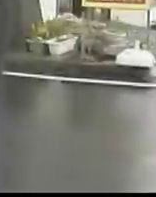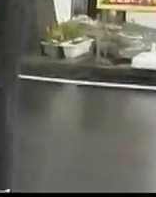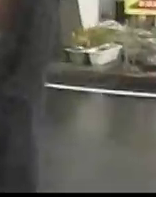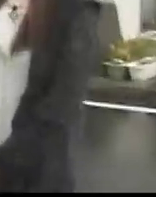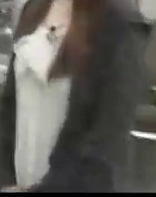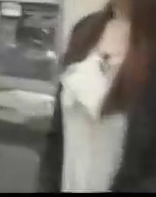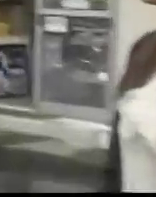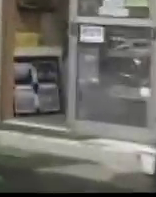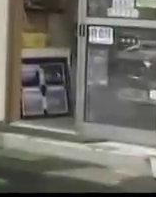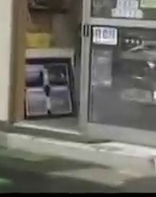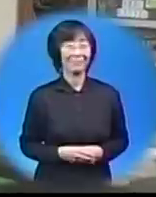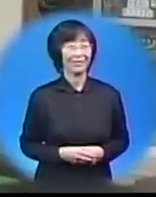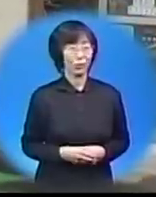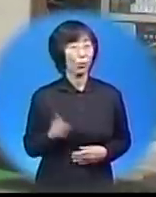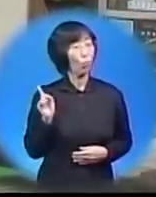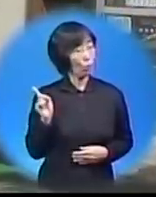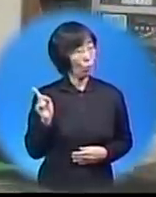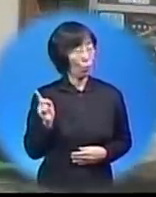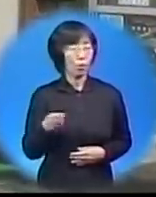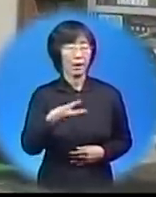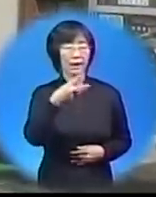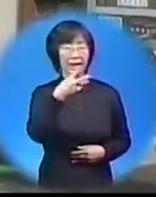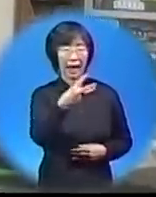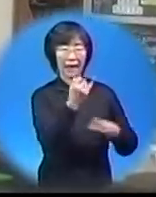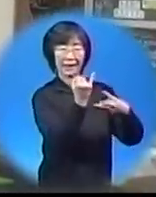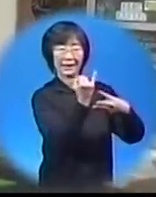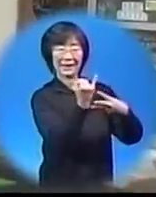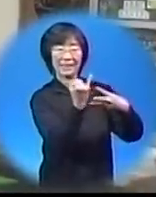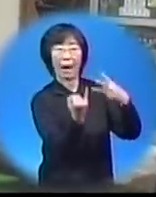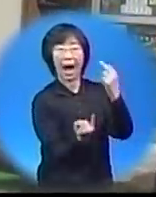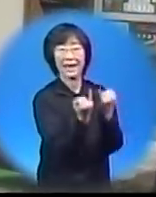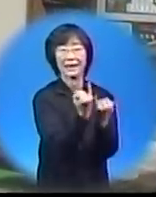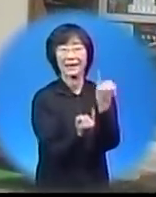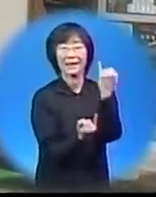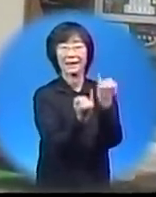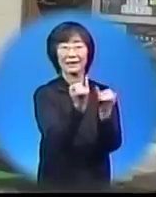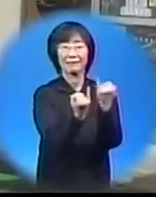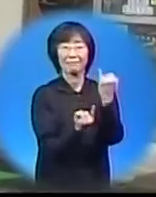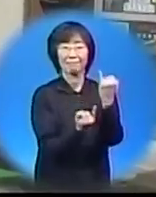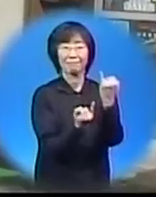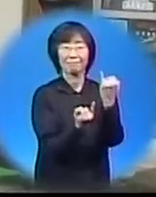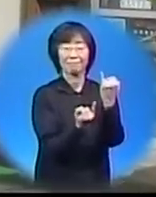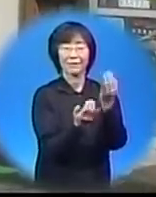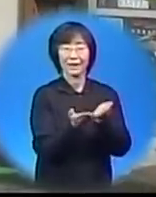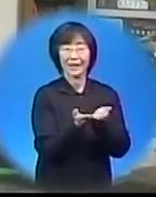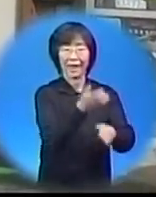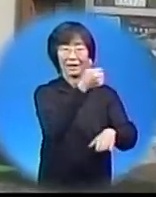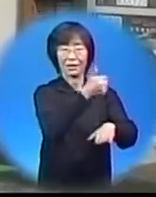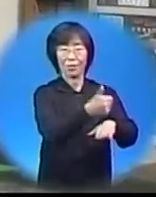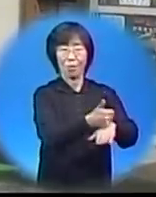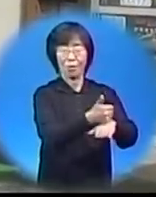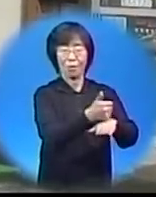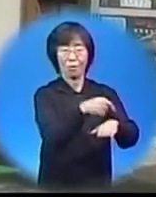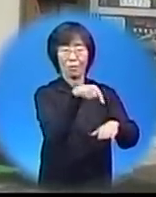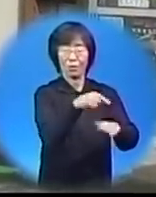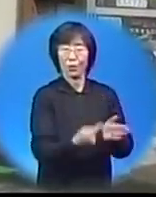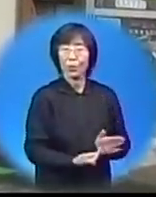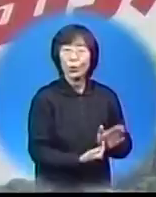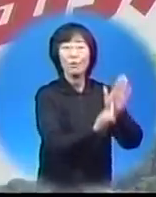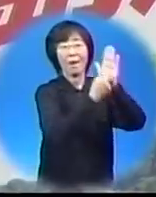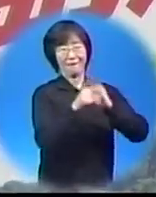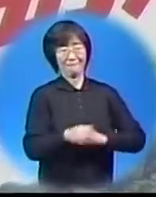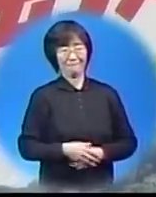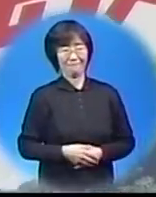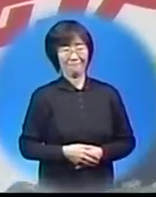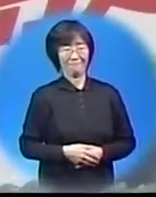でこちらが、三姉妹船長さんが案内をする遊覧船として、はい、まあ、非常に有名なところですので、うん、ぜ